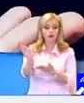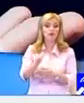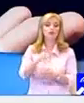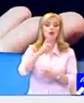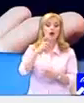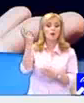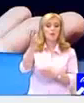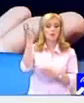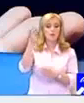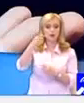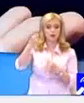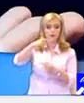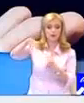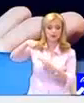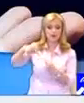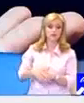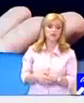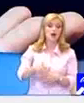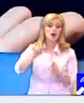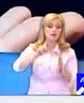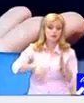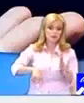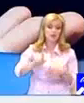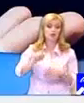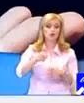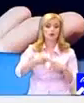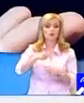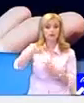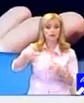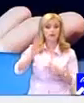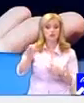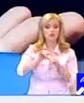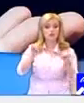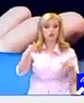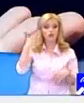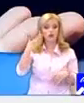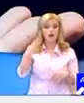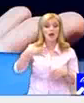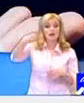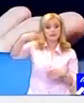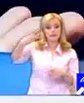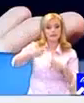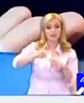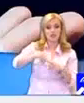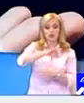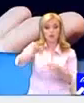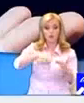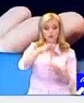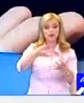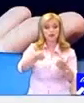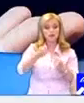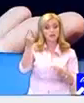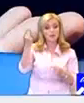că ulterior ei vor veni cu idei de afaceri ce pot fi dezvoltate în România. 30 cele mai bune astfel de proiecte vor primi și bani